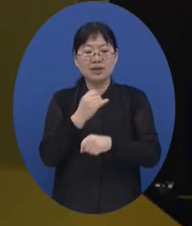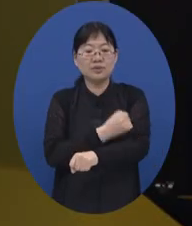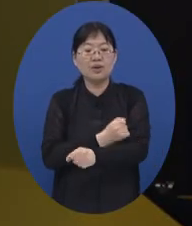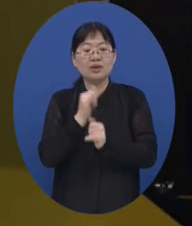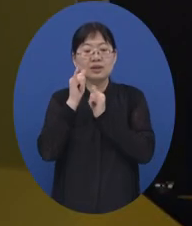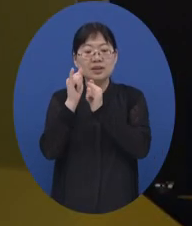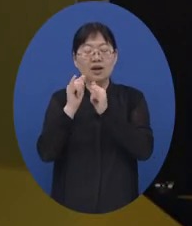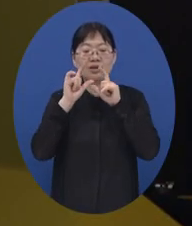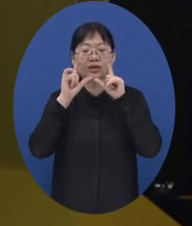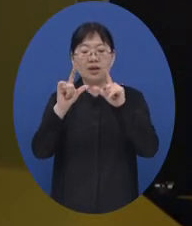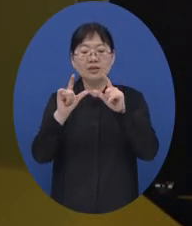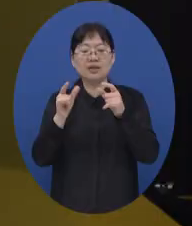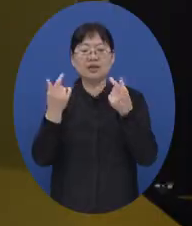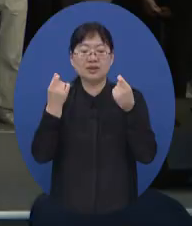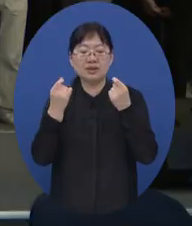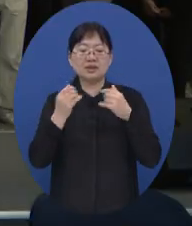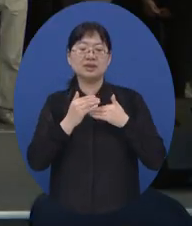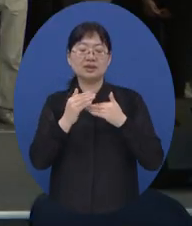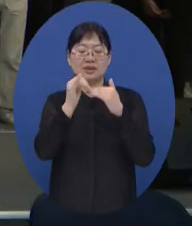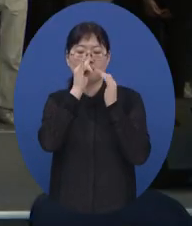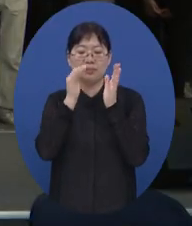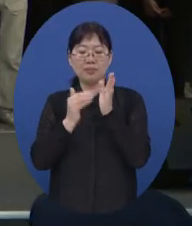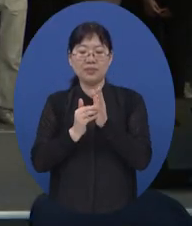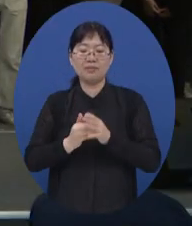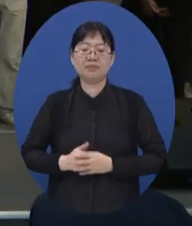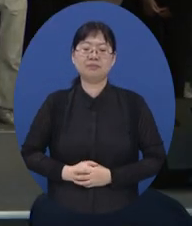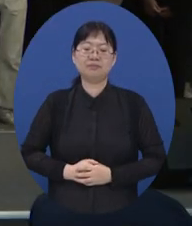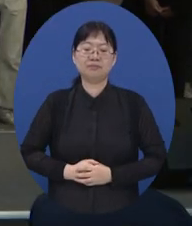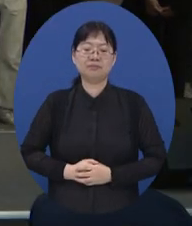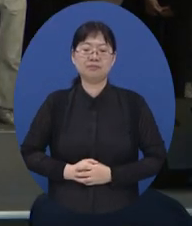공자 표창과 선언문 낭독 등의 스킬 진행되었습니다